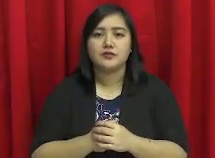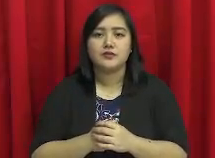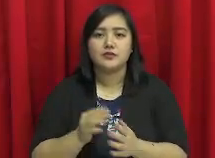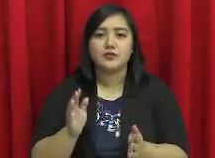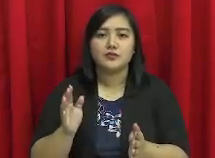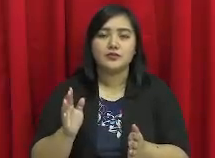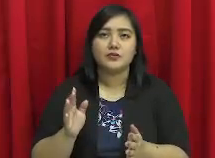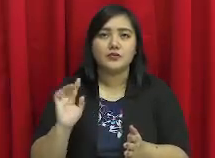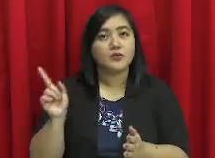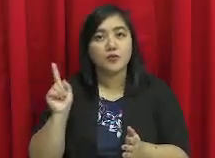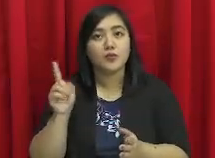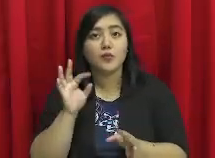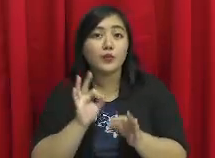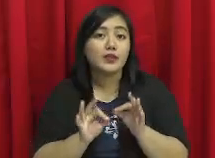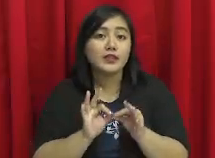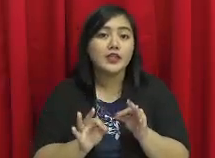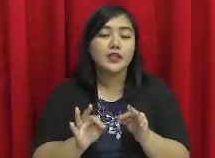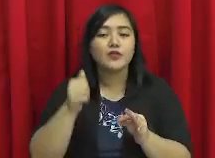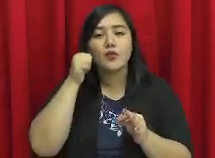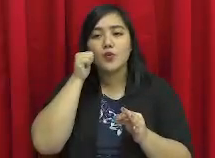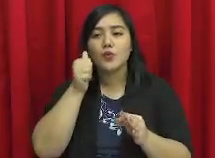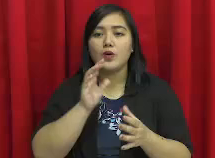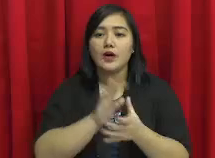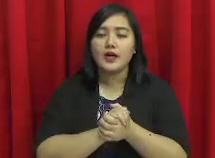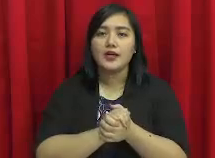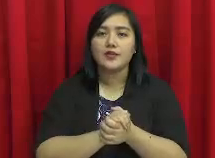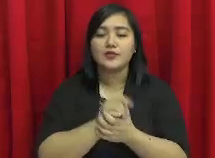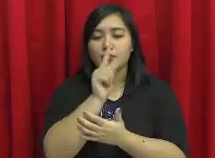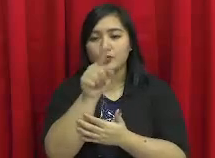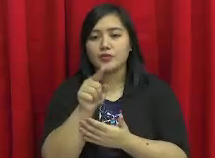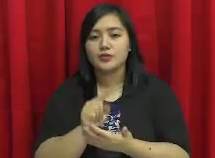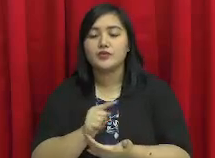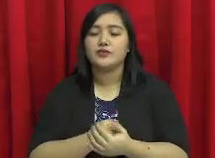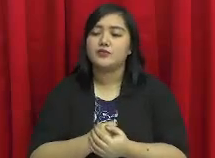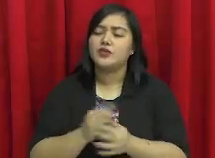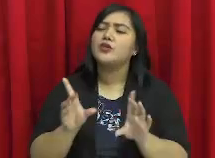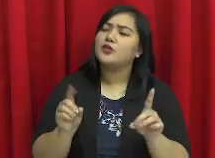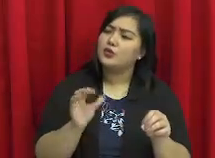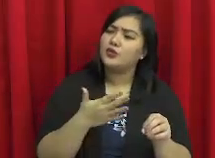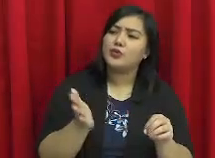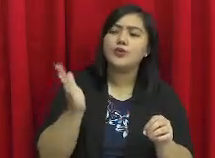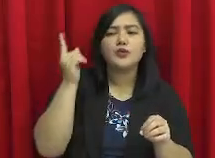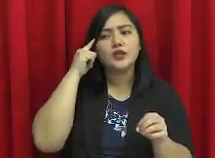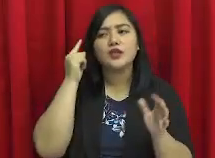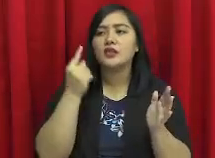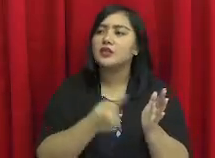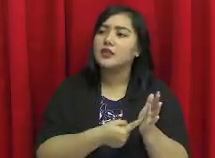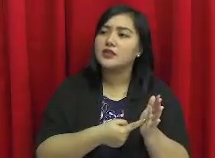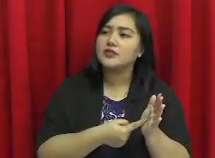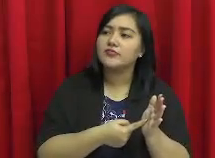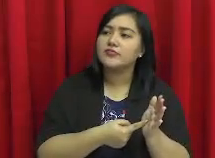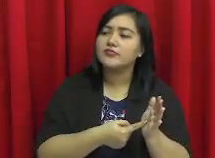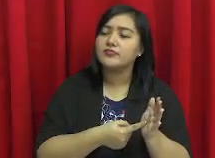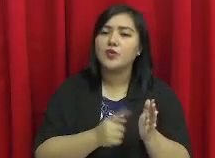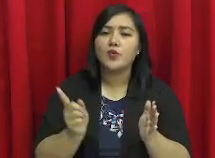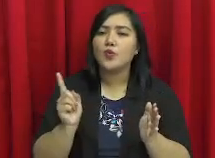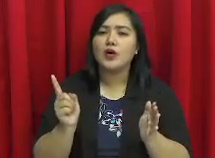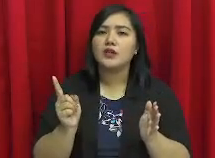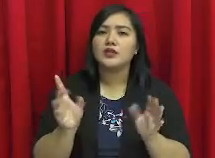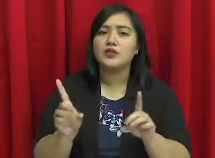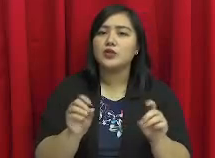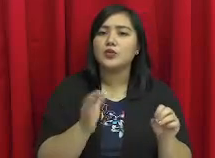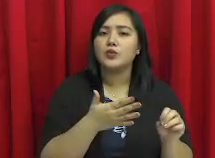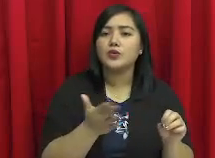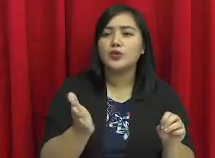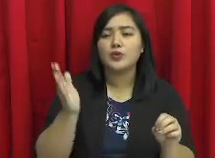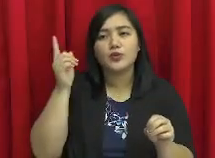tayo, okay ba yung ganito, babe? Gaganito. Sa tanong yun, babe, palagay mo sa ganito, ganyan. Kung sagot ko sa kanya, pagdating sa